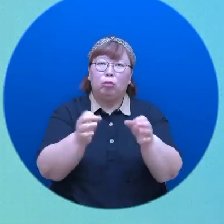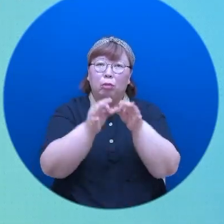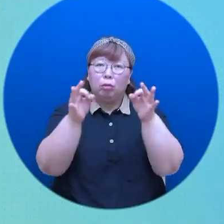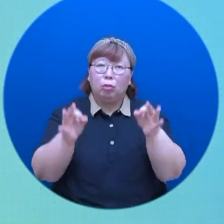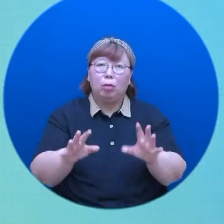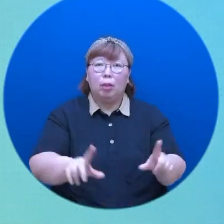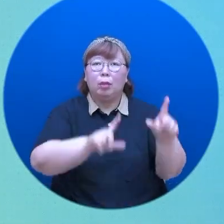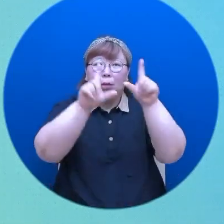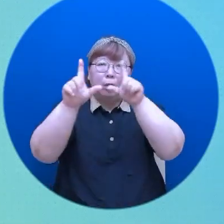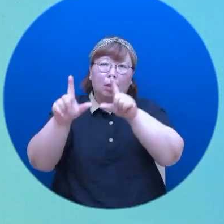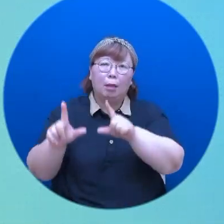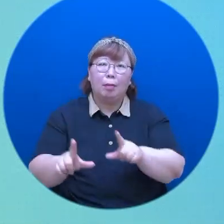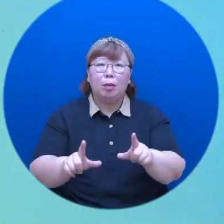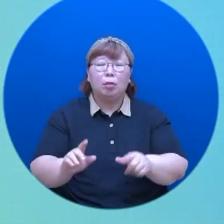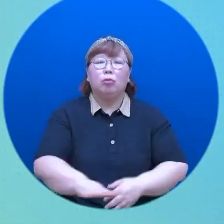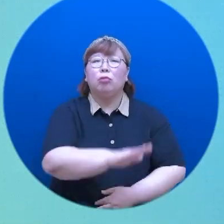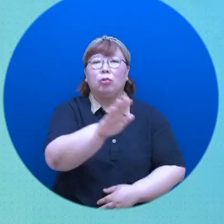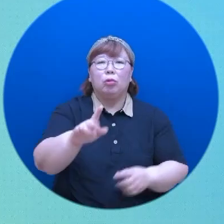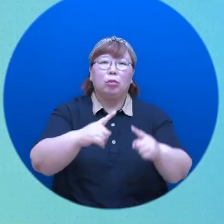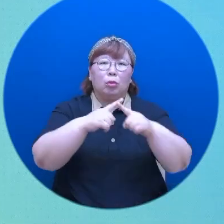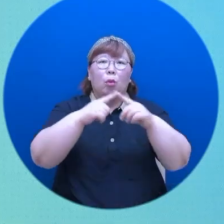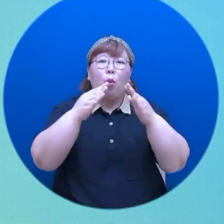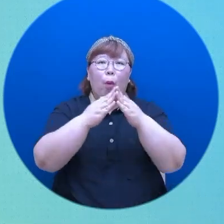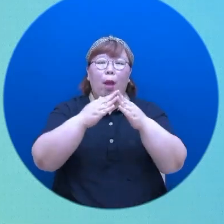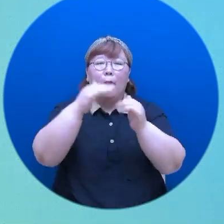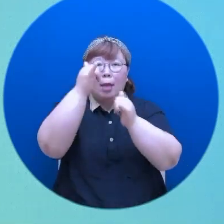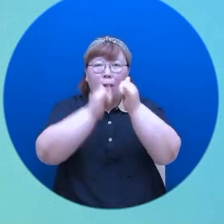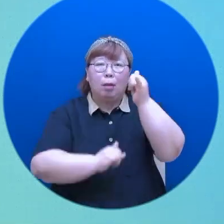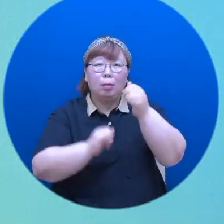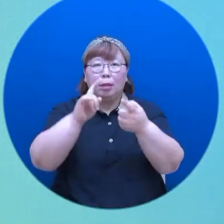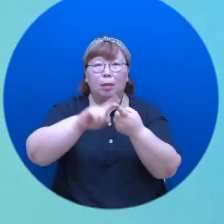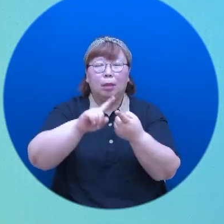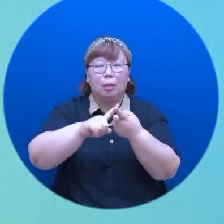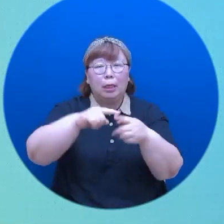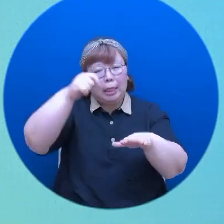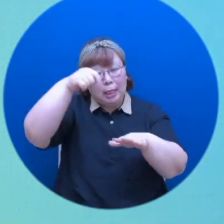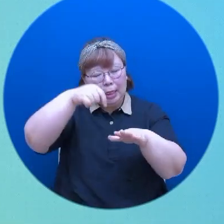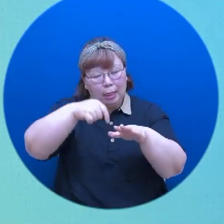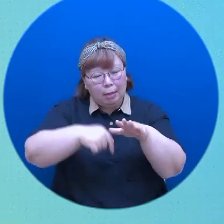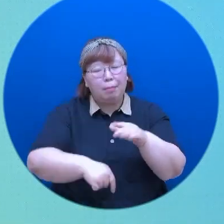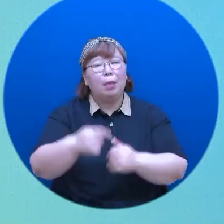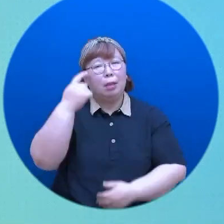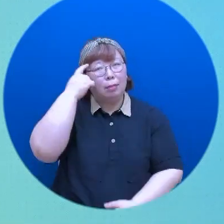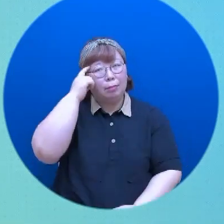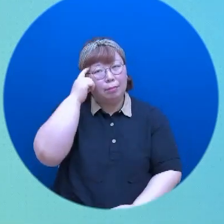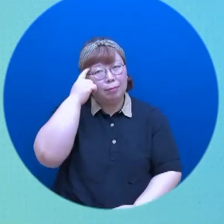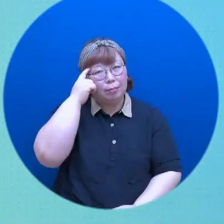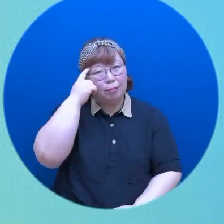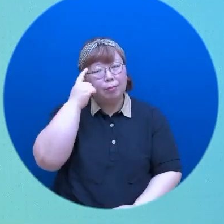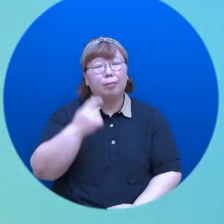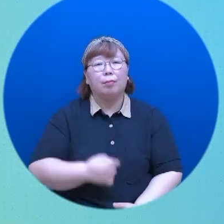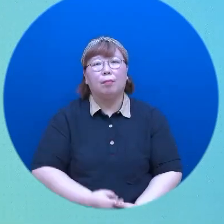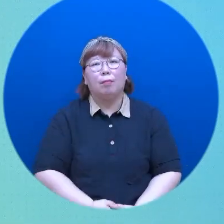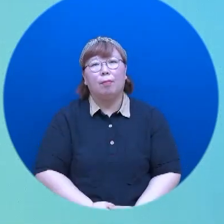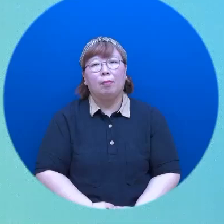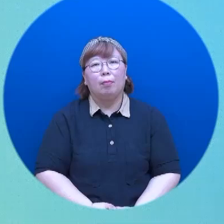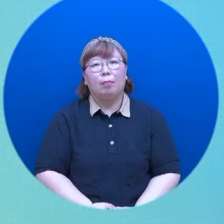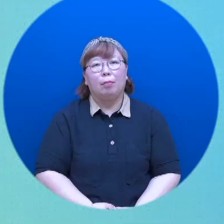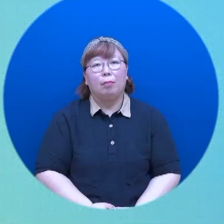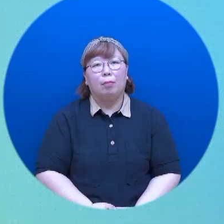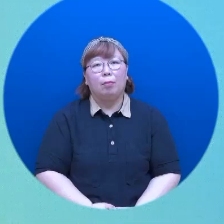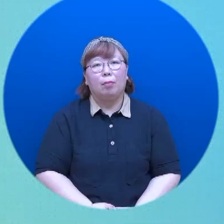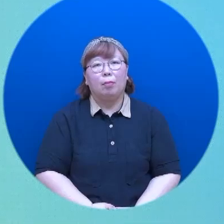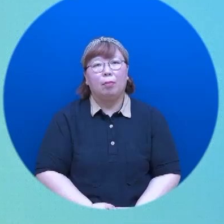살아가면서 우리 교회 역사에 대해서 깊이 묵상하는 시간을 가졌습니다. 그리고